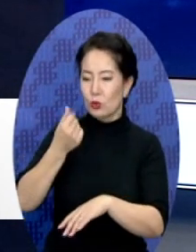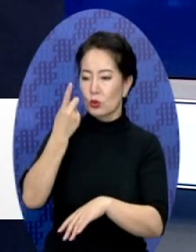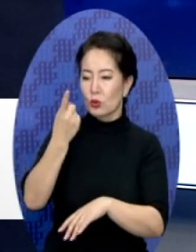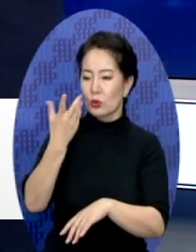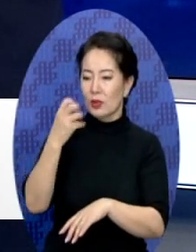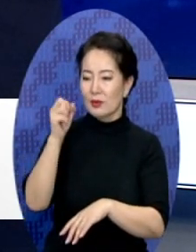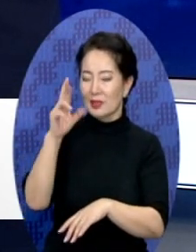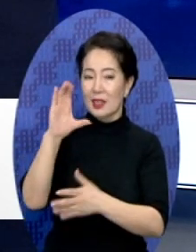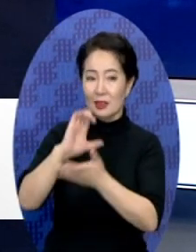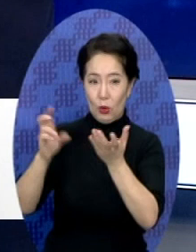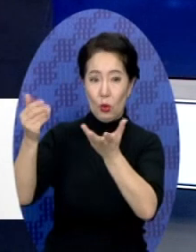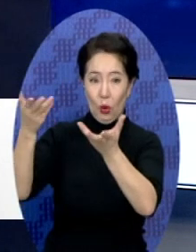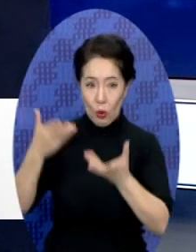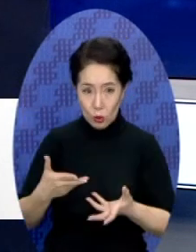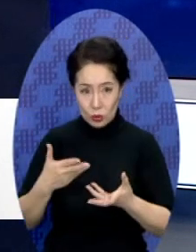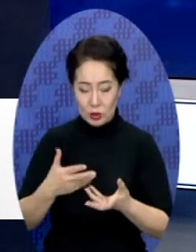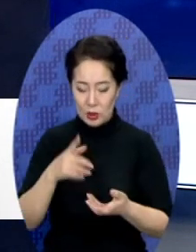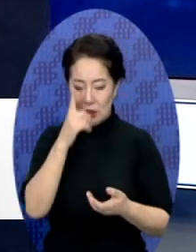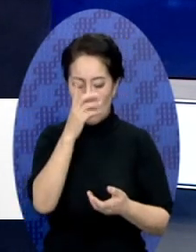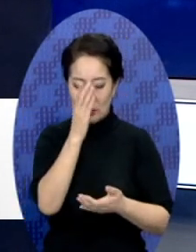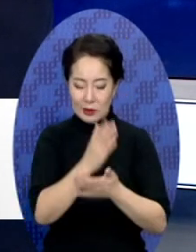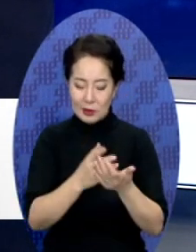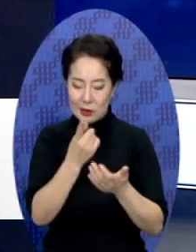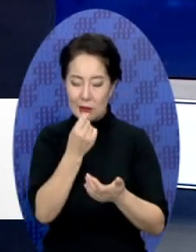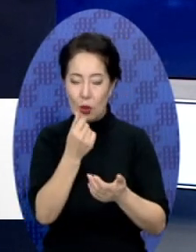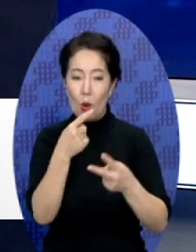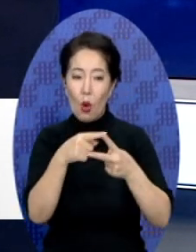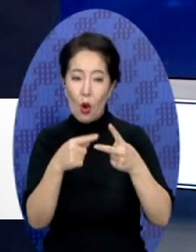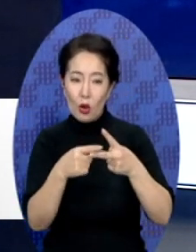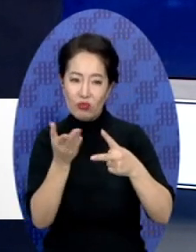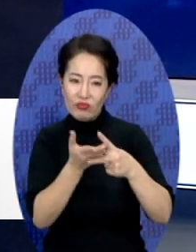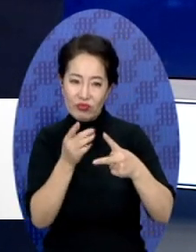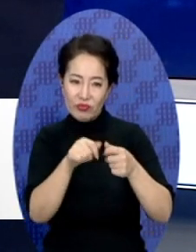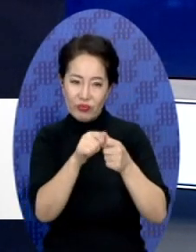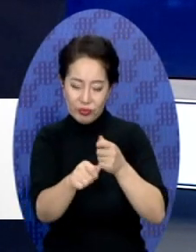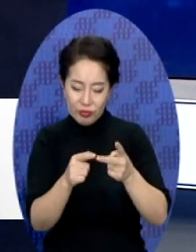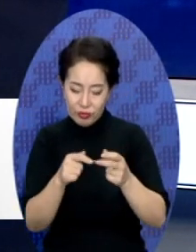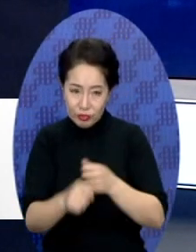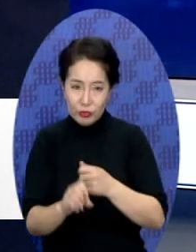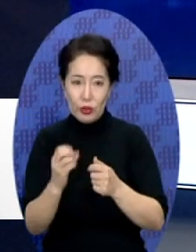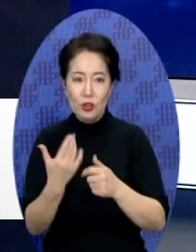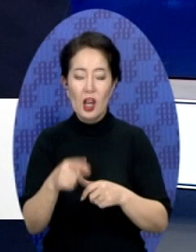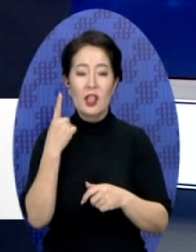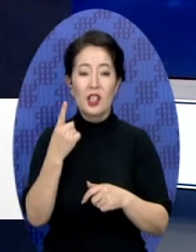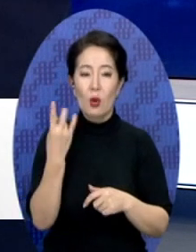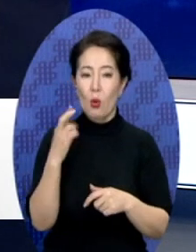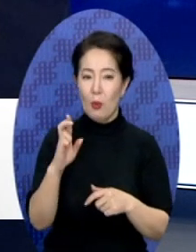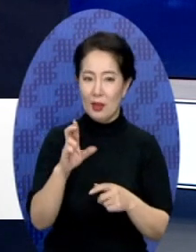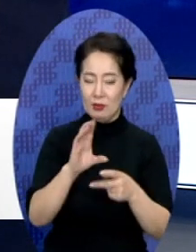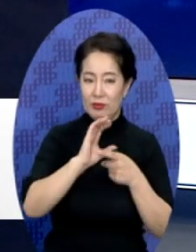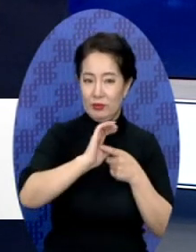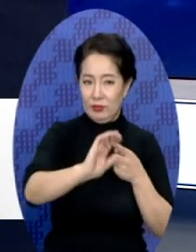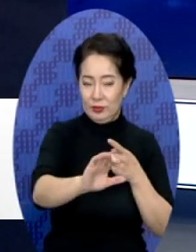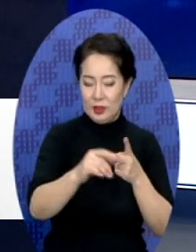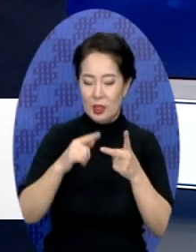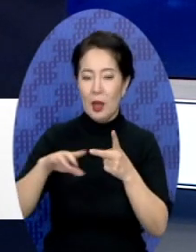байгаа. За энэ хүү сангуучлалтыг бол хоёр төрөлд бол манайх хэрэгжүүлэх ёстой. За нэг нь бол нийтлэлийн хэмжээнд. За нөгөө одоо үлдсэн 50% нь одоо